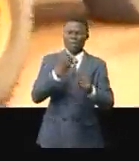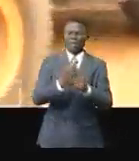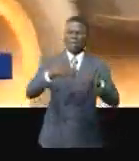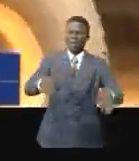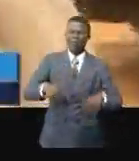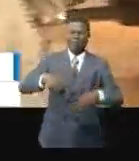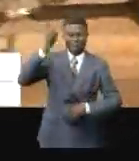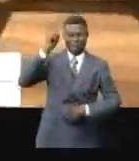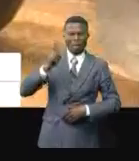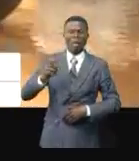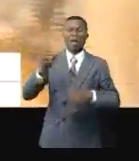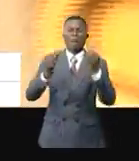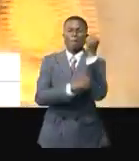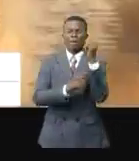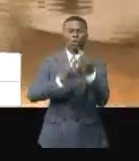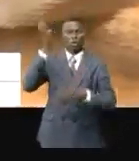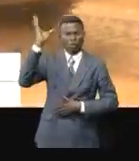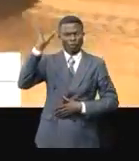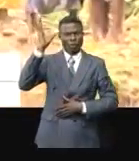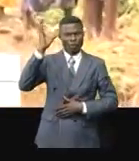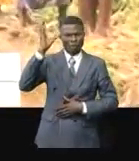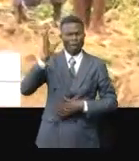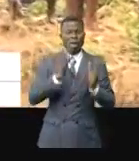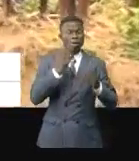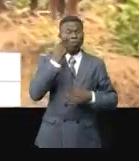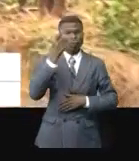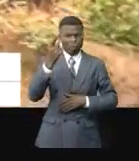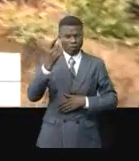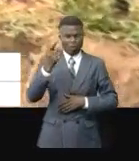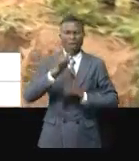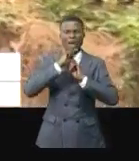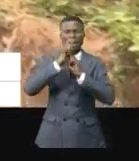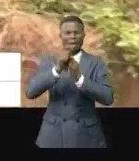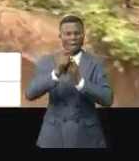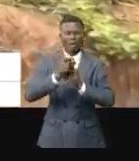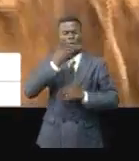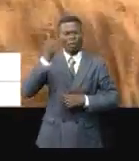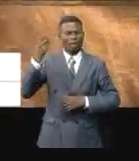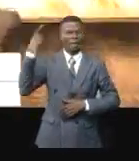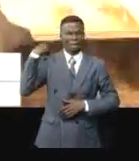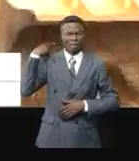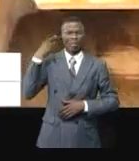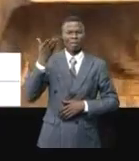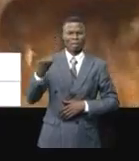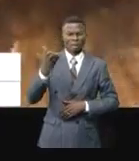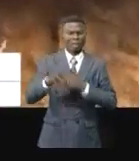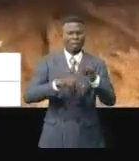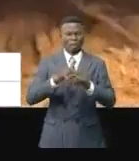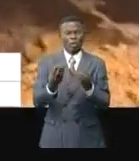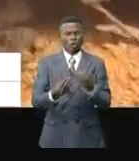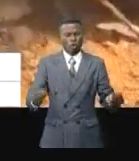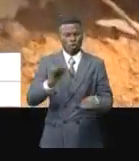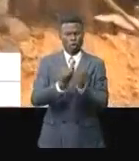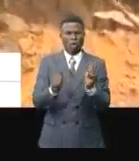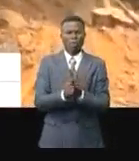l'époque, les paysans producteurs entrevoient déjà dans ce geste du député national Lambert Mende un début de solution pour